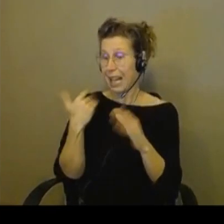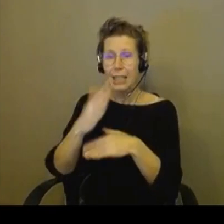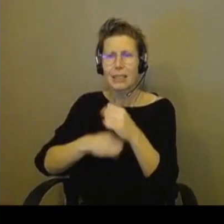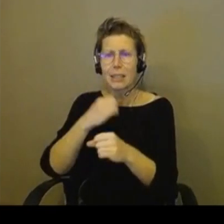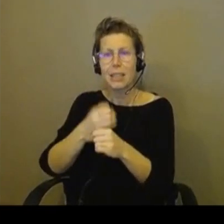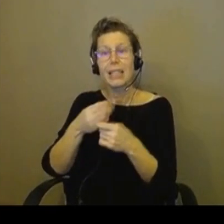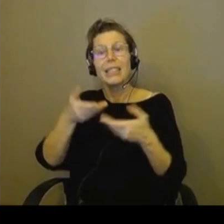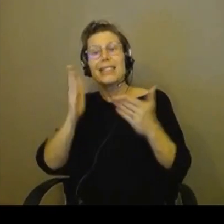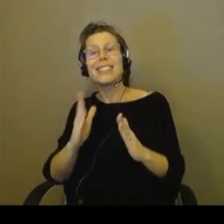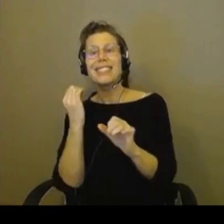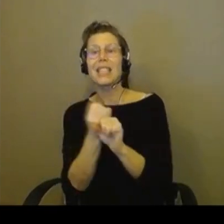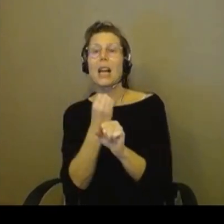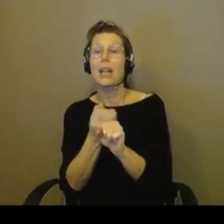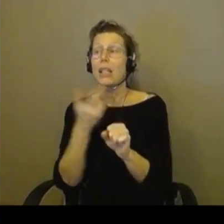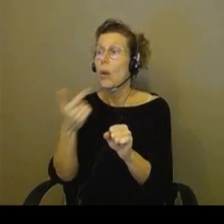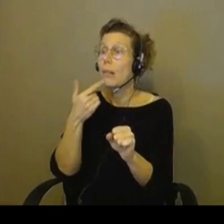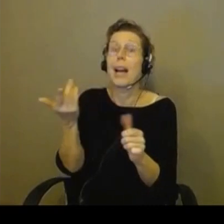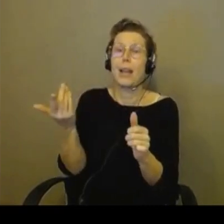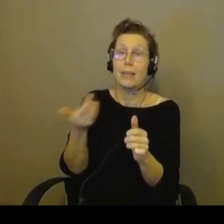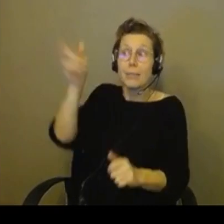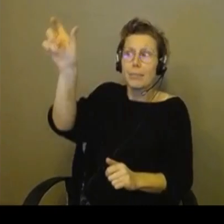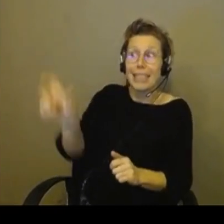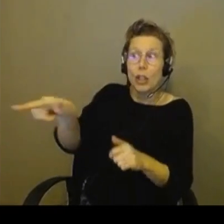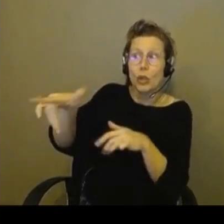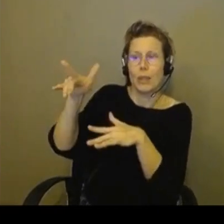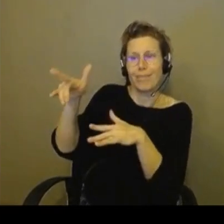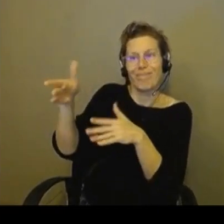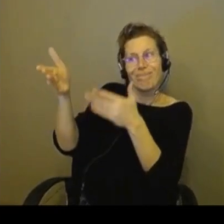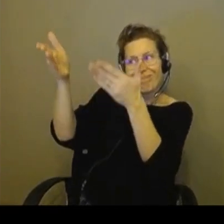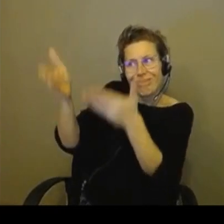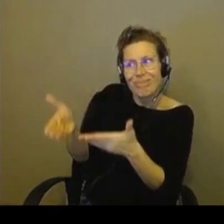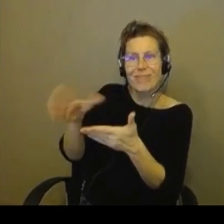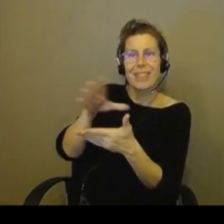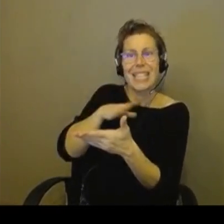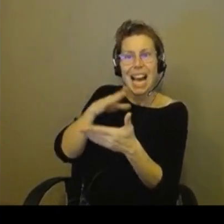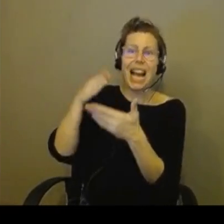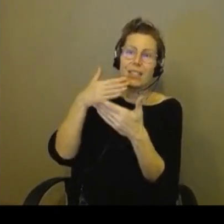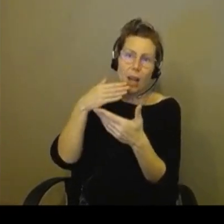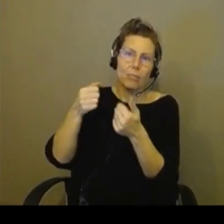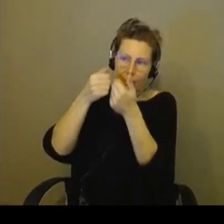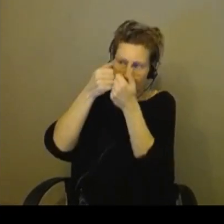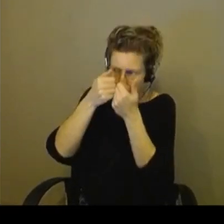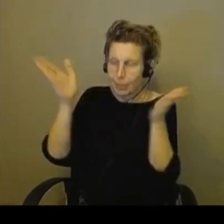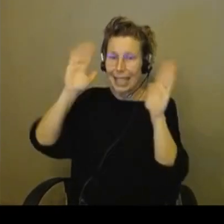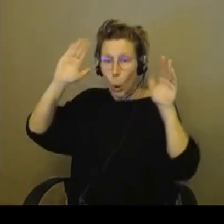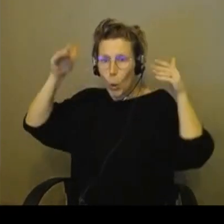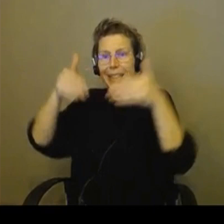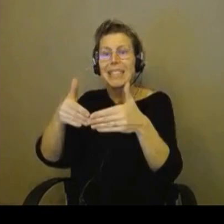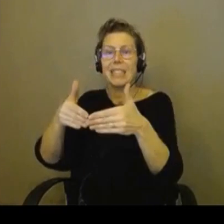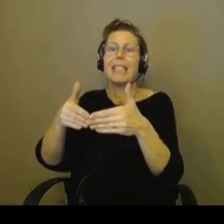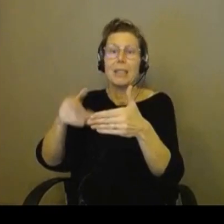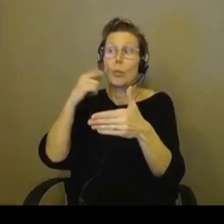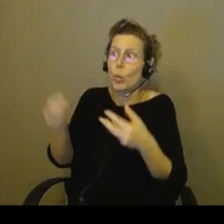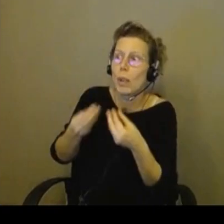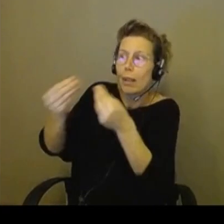qui souffrent de troubles autistiques, de manière à là aussi améliorer l'expérience du train. On va parler d'Assistant Gare qui a